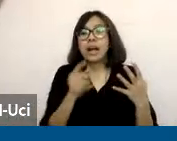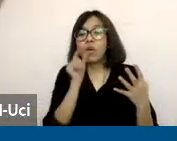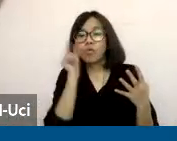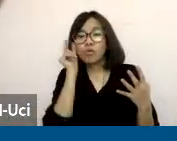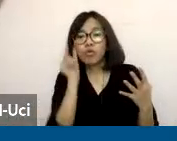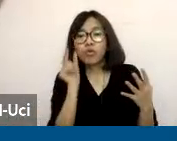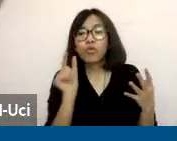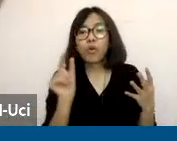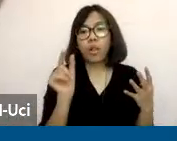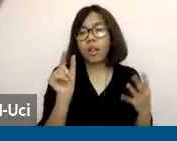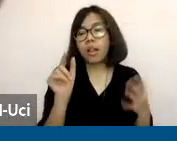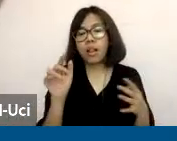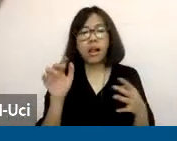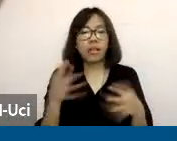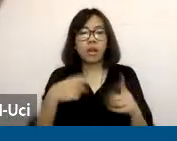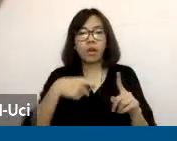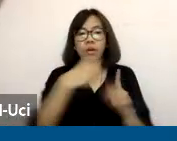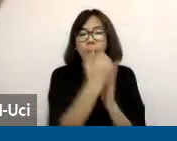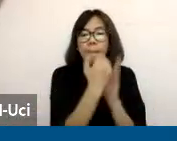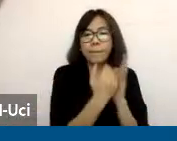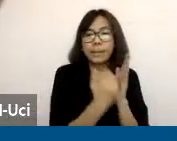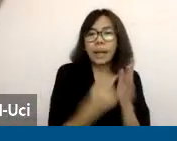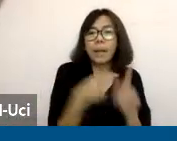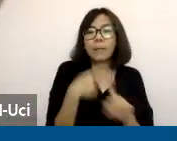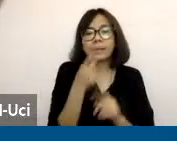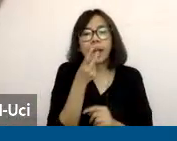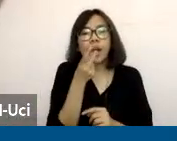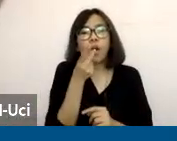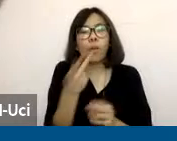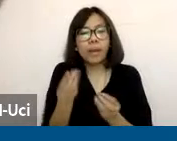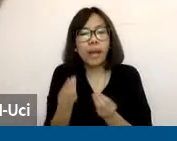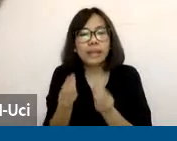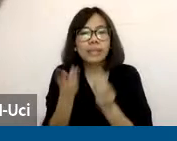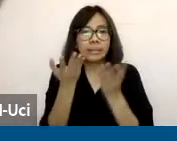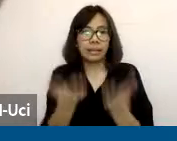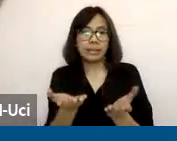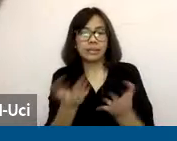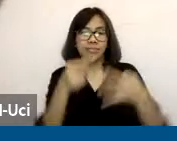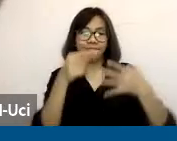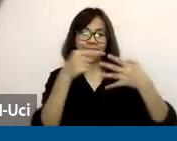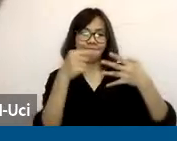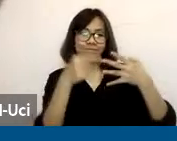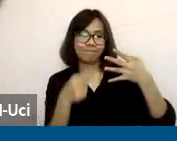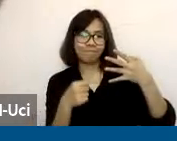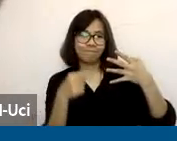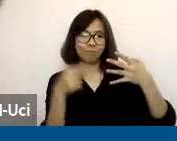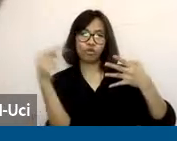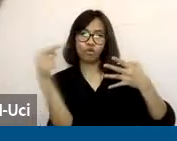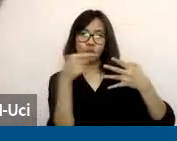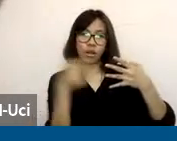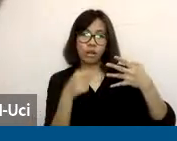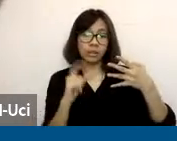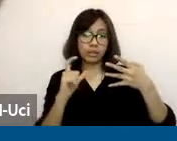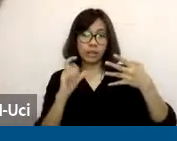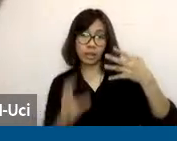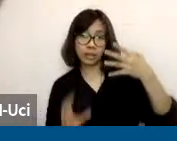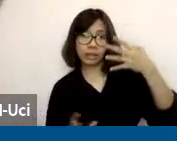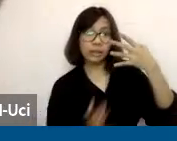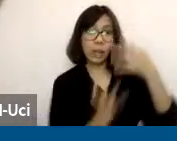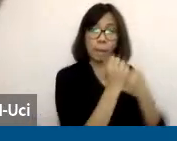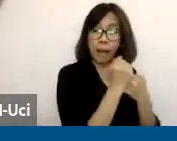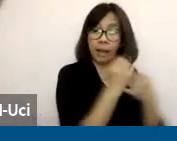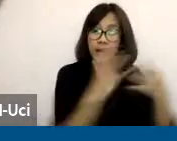beberapa usulan kebijakan Nah untuk mencapai tujuan-tujuan ini